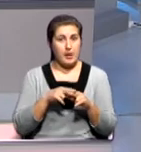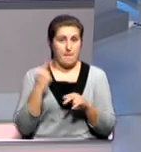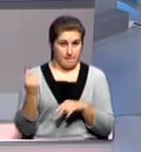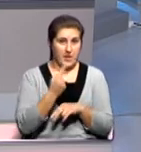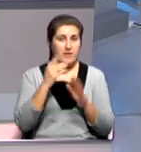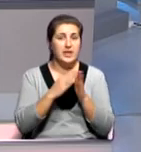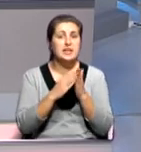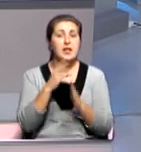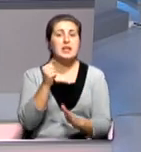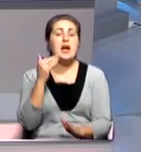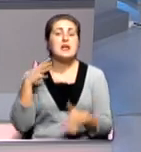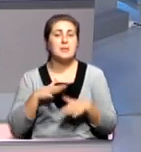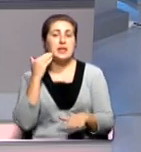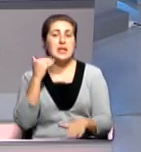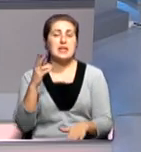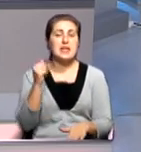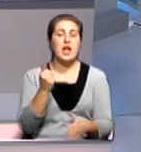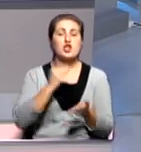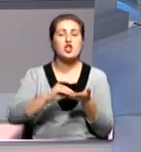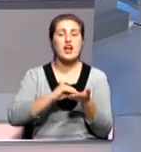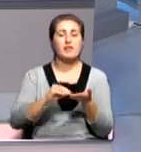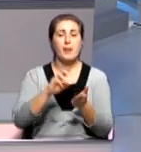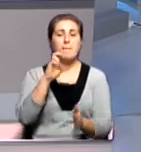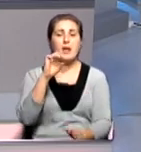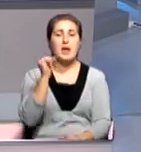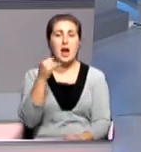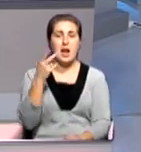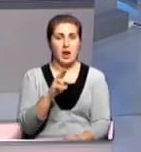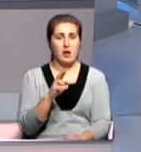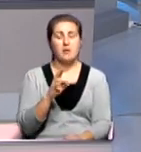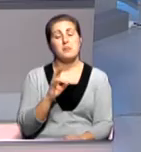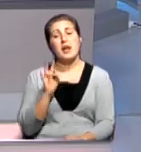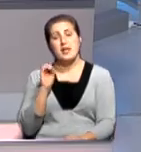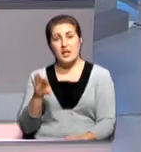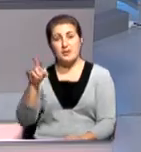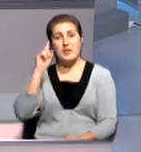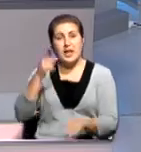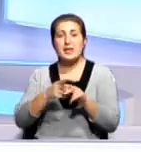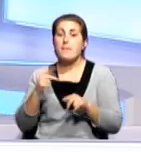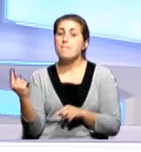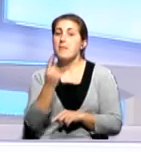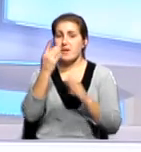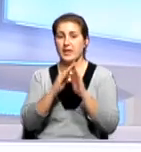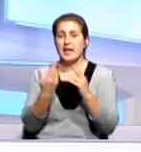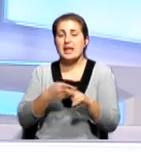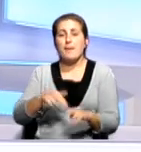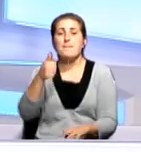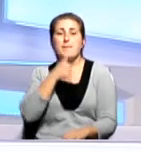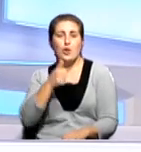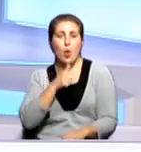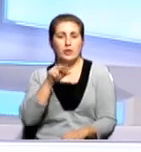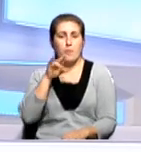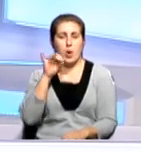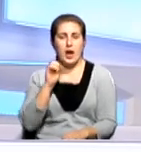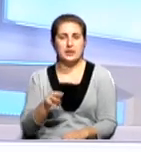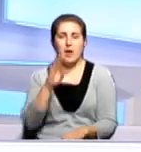на крымско-татарском шрифтом брайля или были уже такого рода аналоги вы знаете Это первые книги это пилотный проект